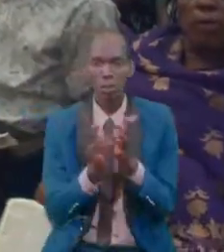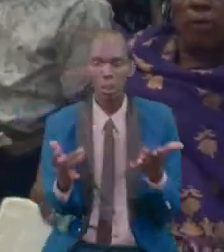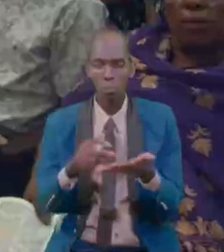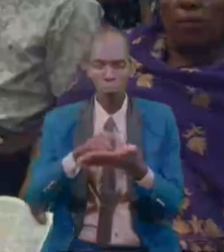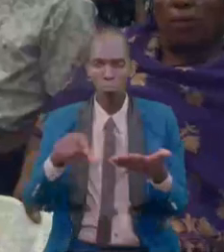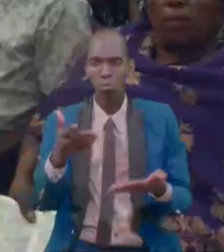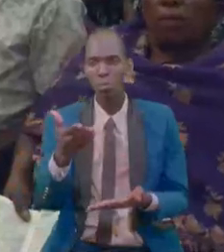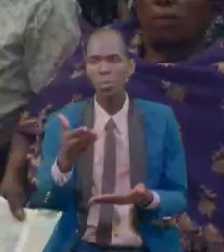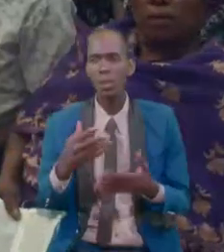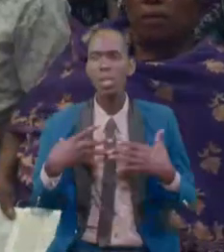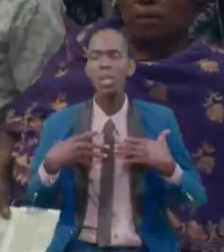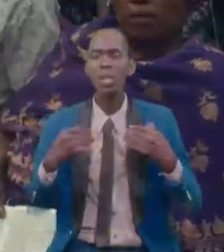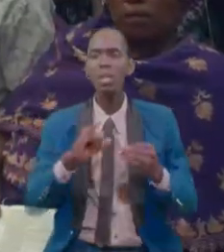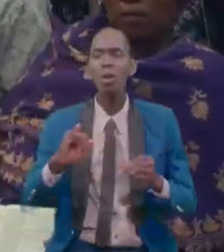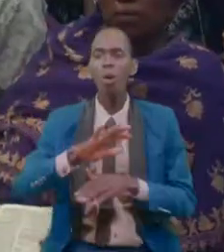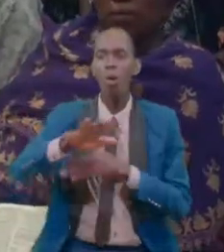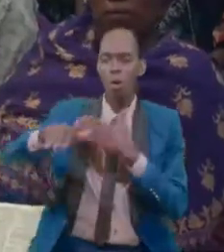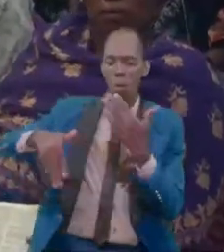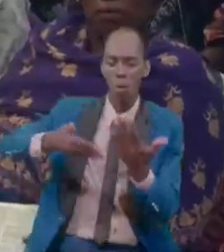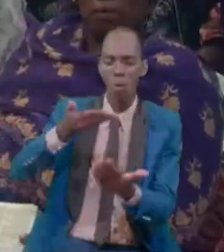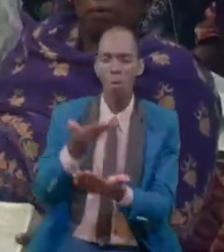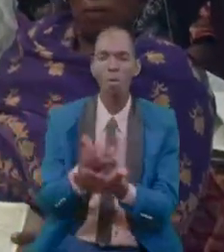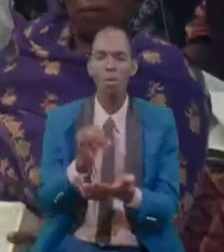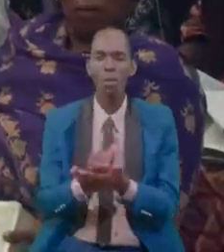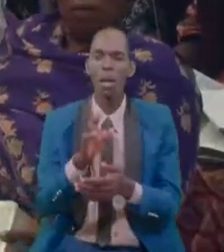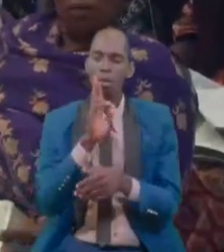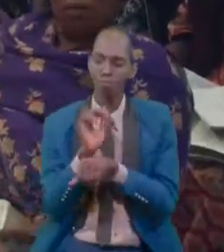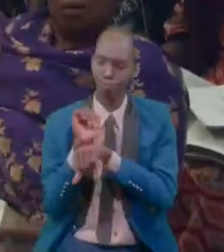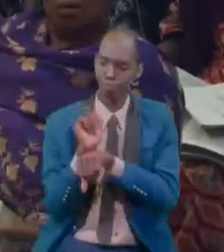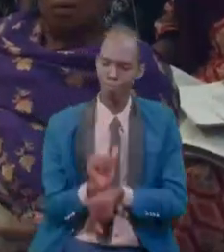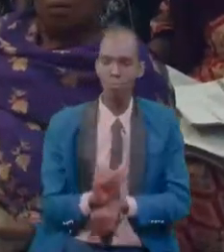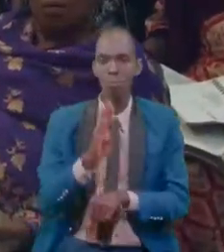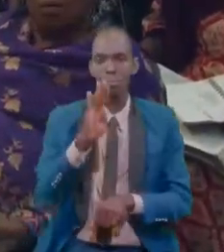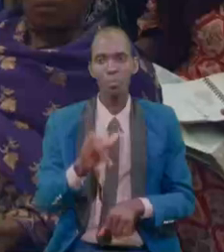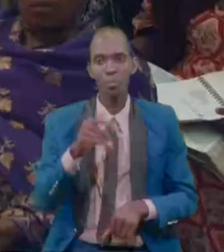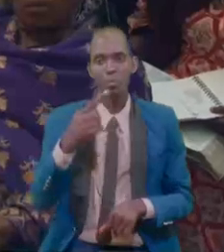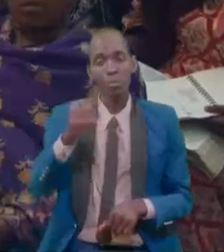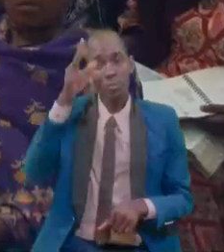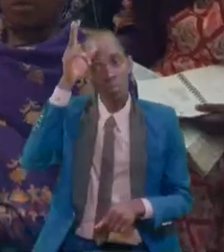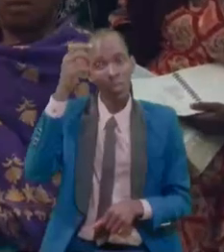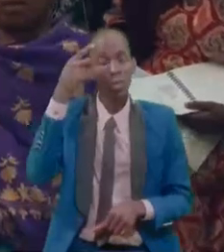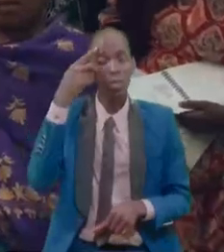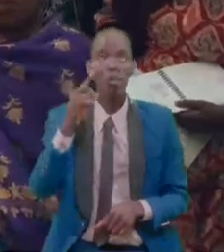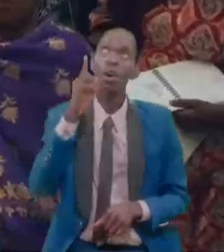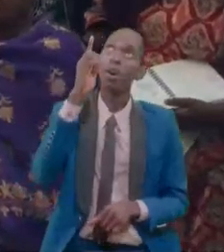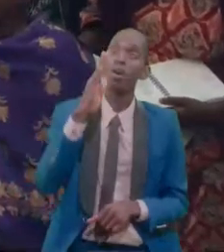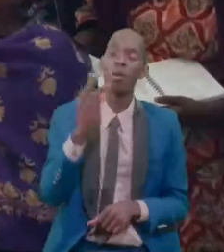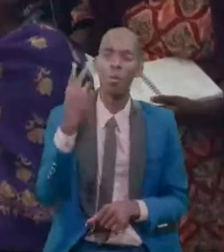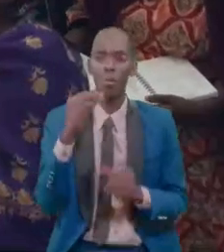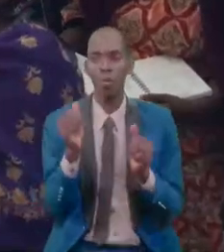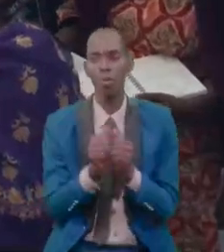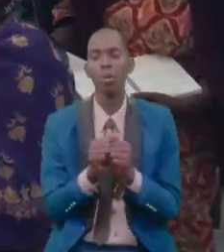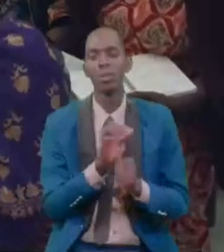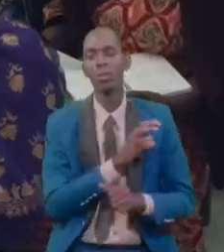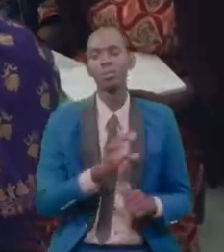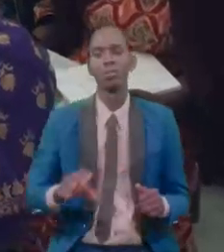lieu en lieu, faisant du bien, guérissant comme de personnes, tous ceux qui étaient sous l'empire du diable, car Dieu